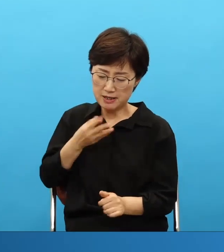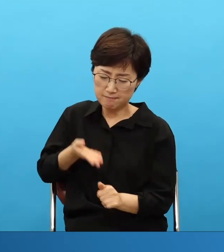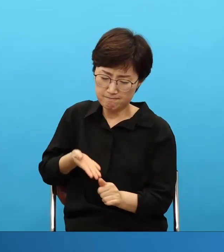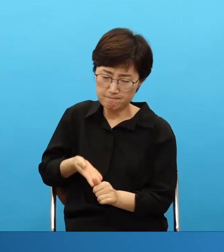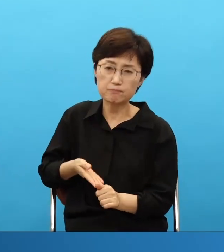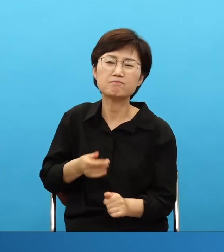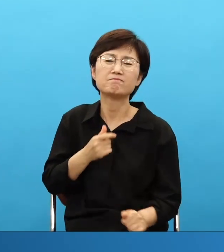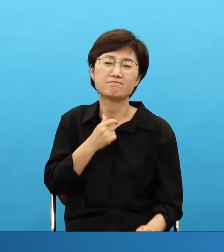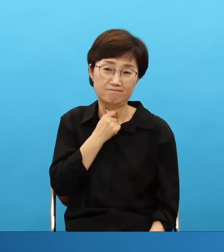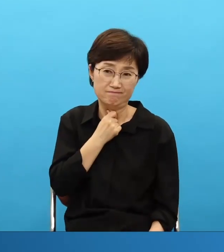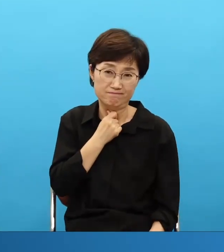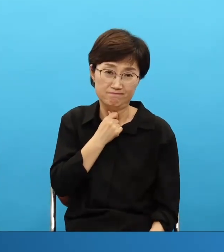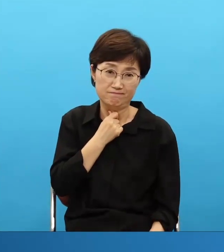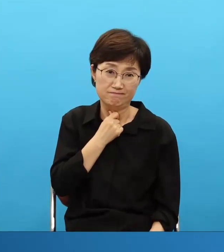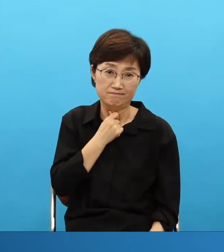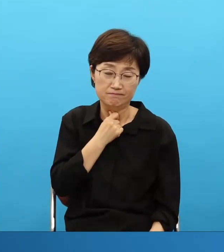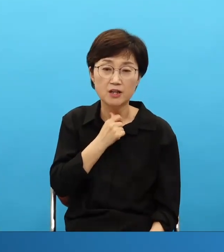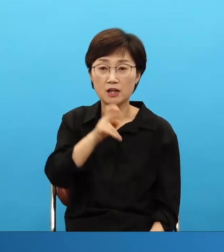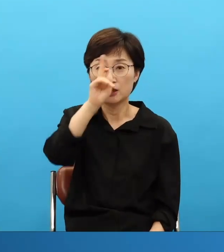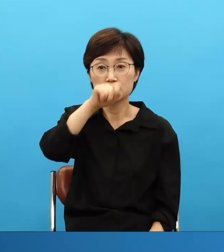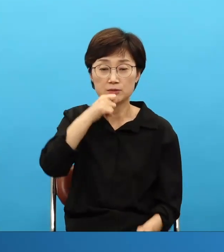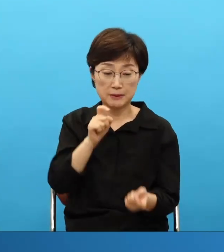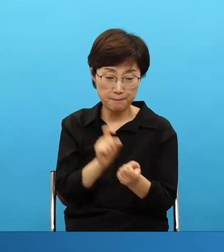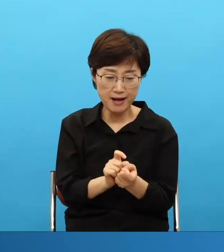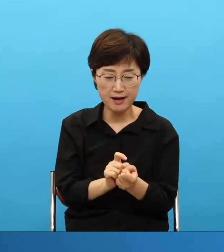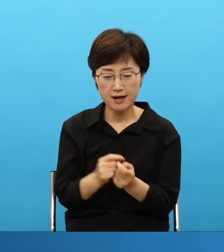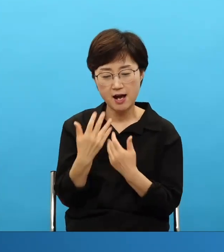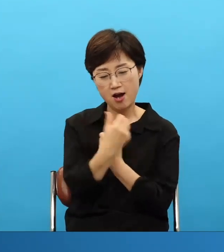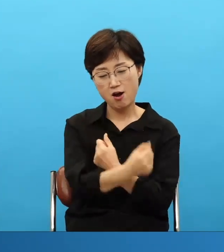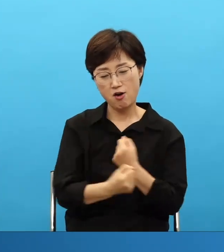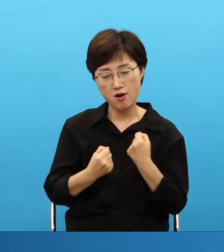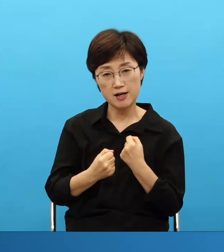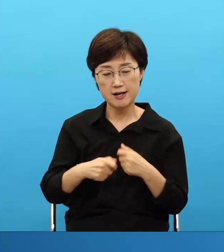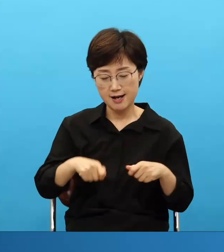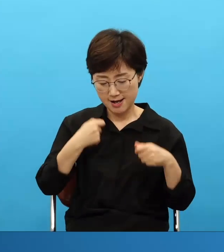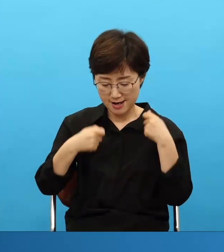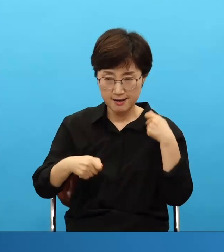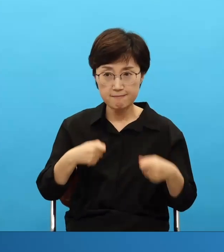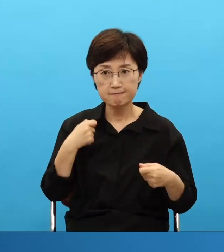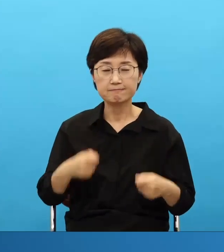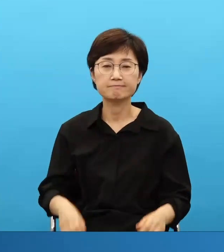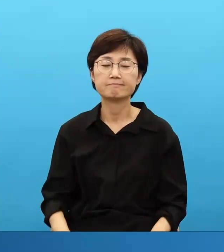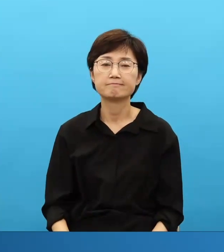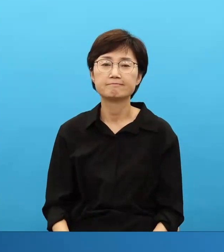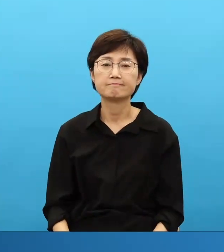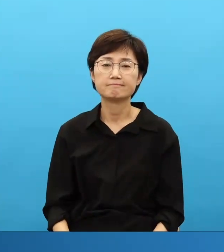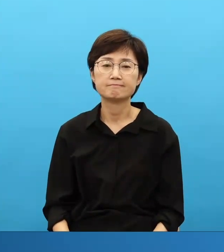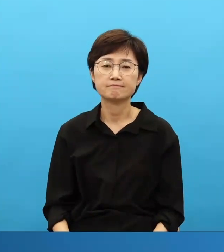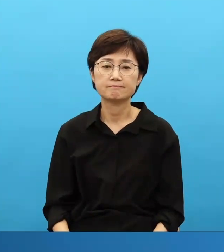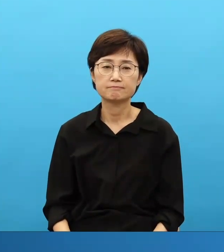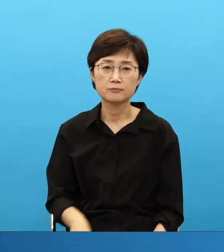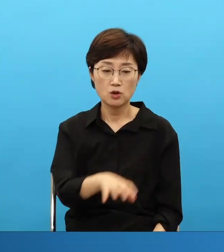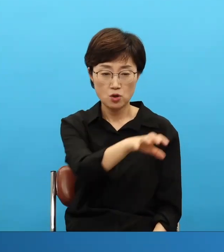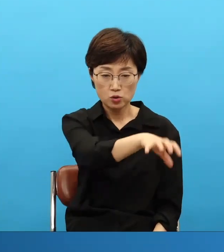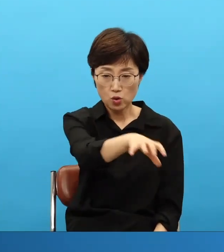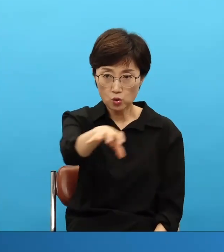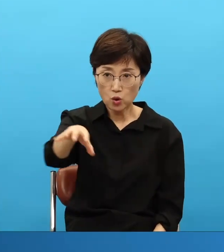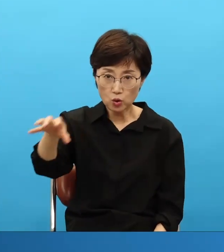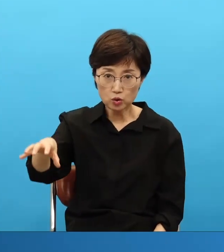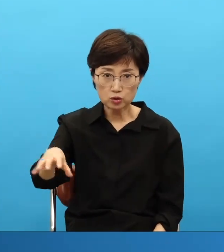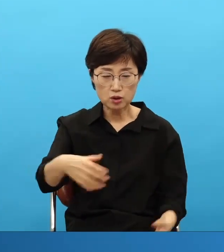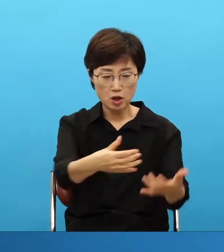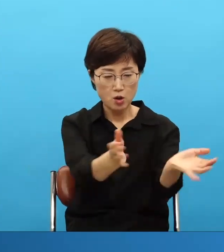찬양합니다 점심에는 건강한 식단으로 내 몸을 치유하는 시간을 가집니다 구석구석 많은 응답의